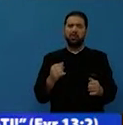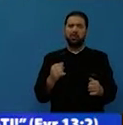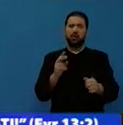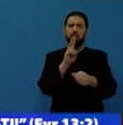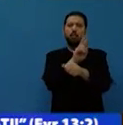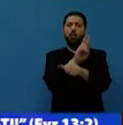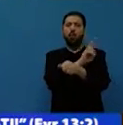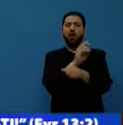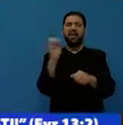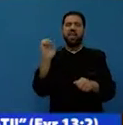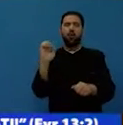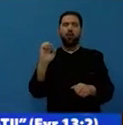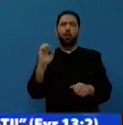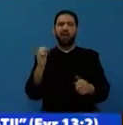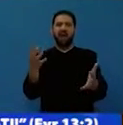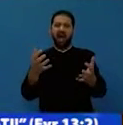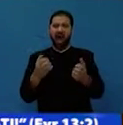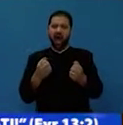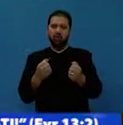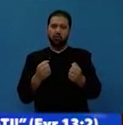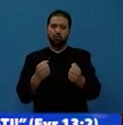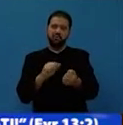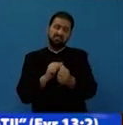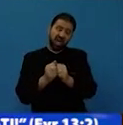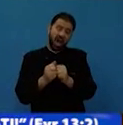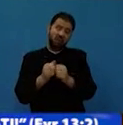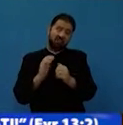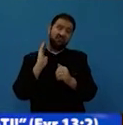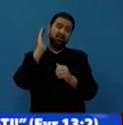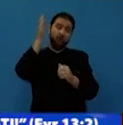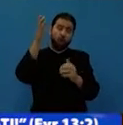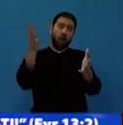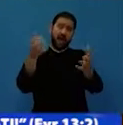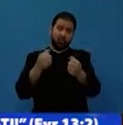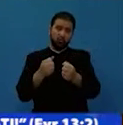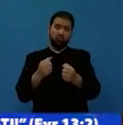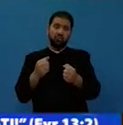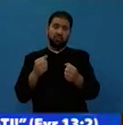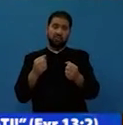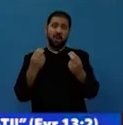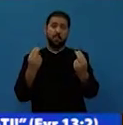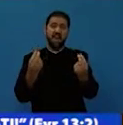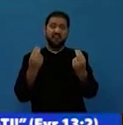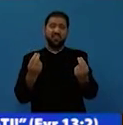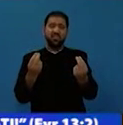popoarele europene a adus sau va aduce beneficii